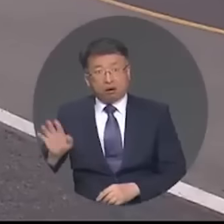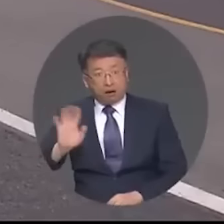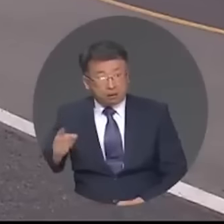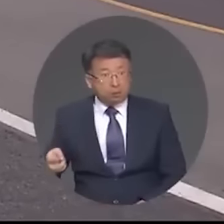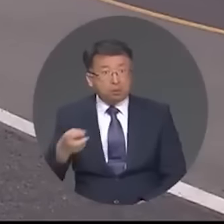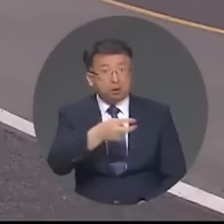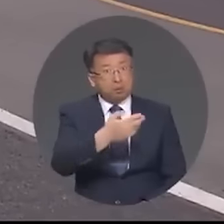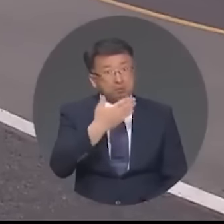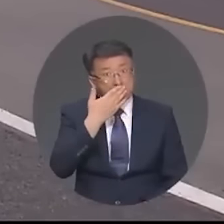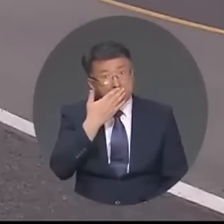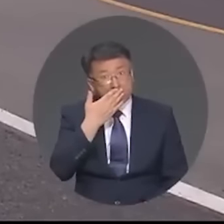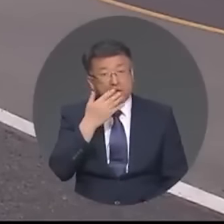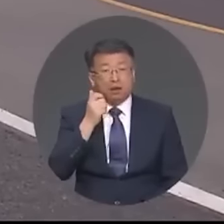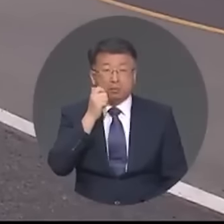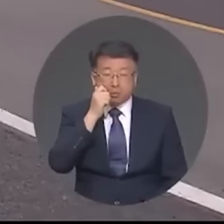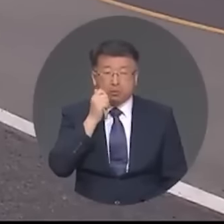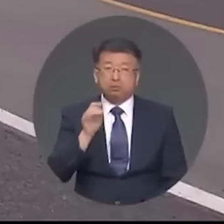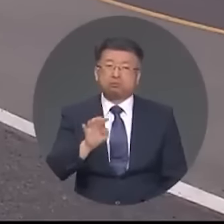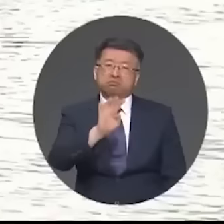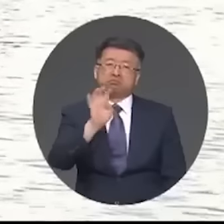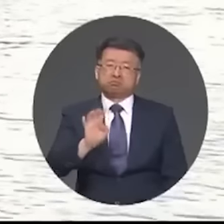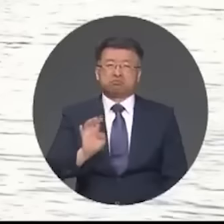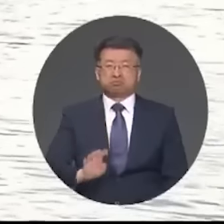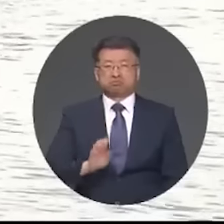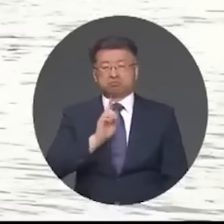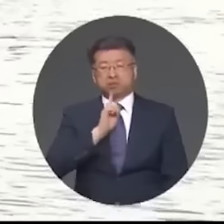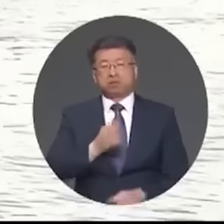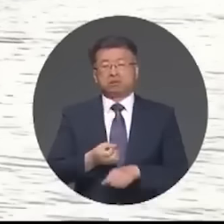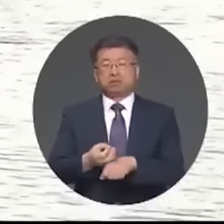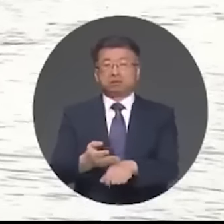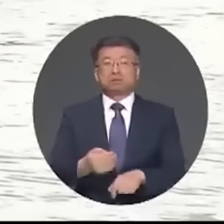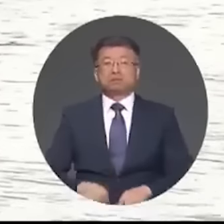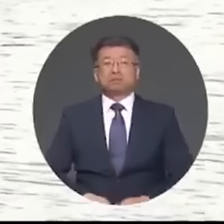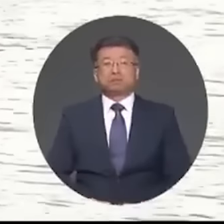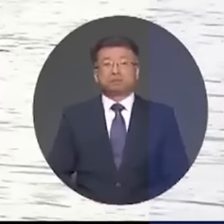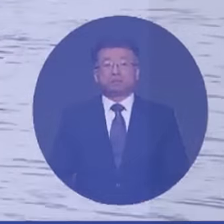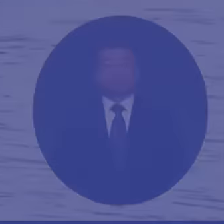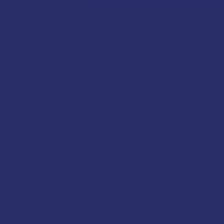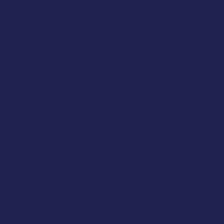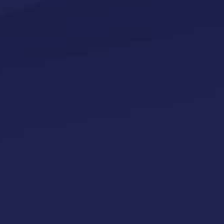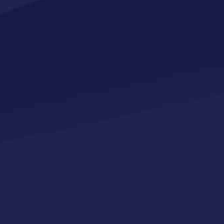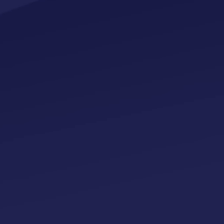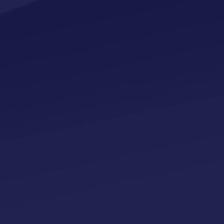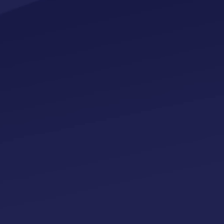레저 차량을 얼마나 유도할 수 있을지 의문입니다. MBC 뉴스 이선영입니다.